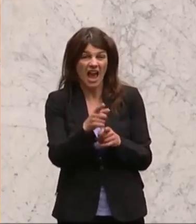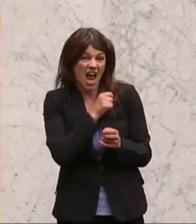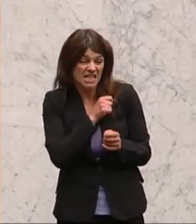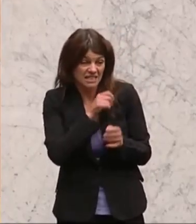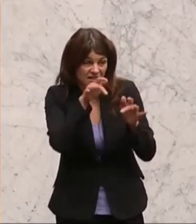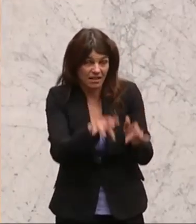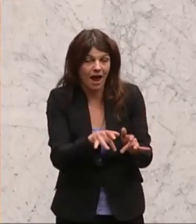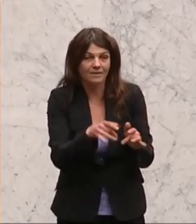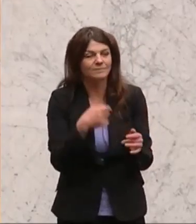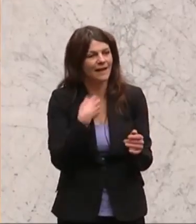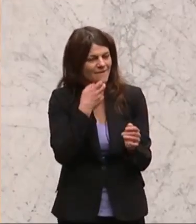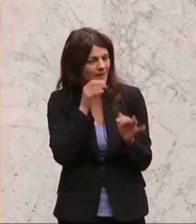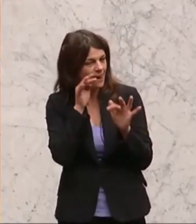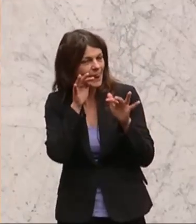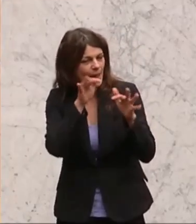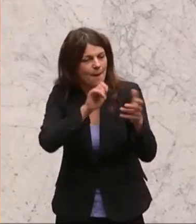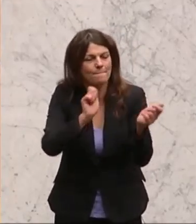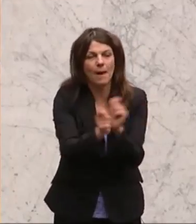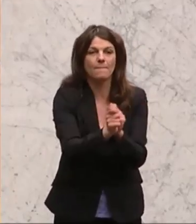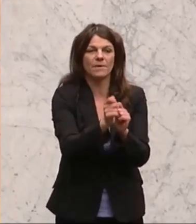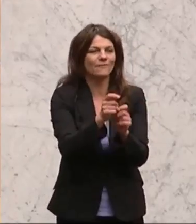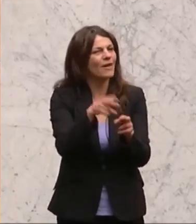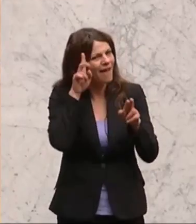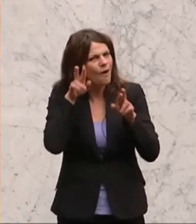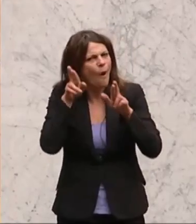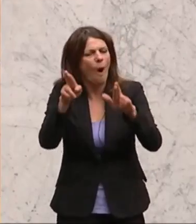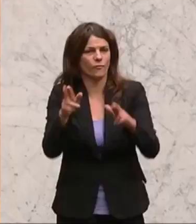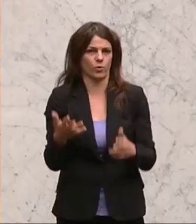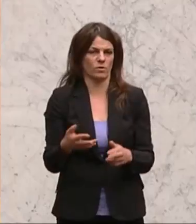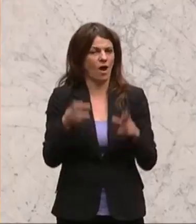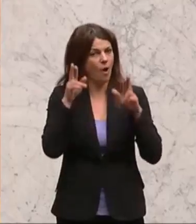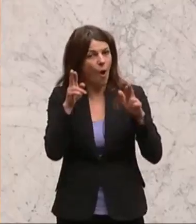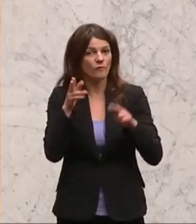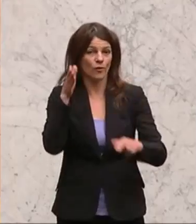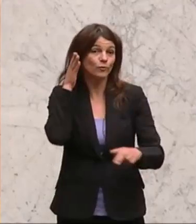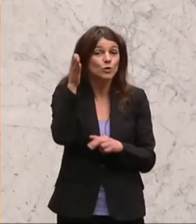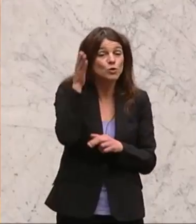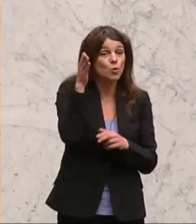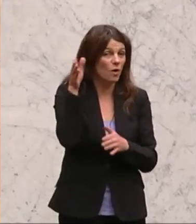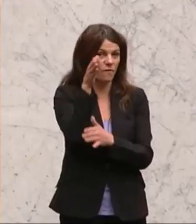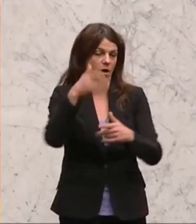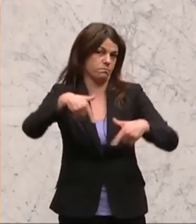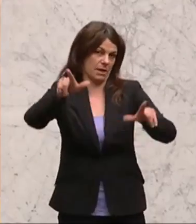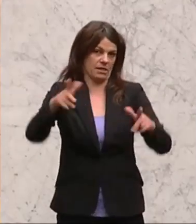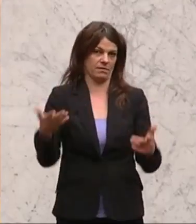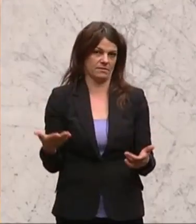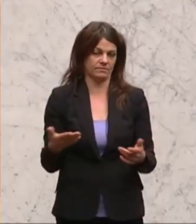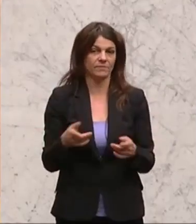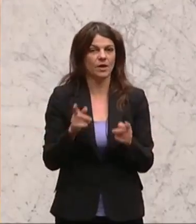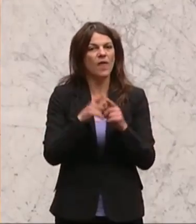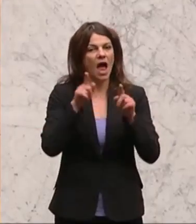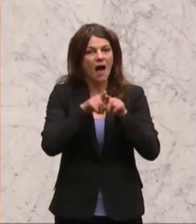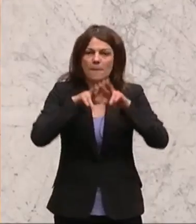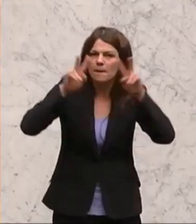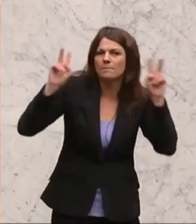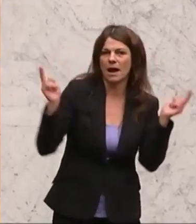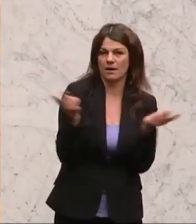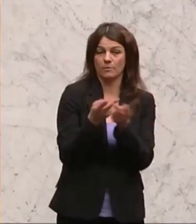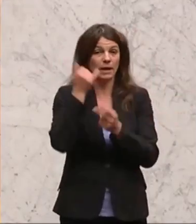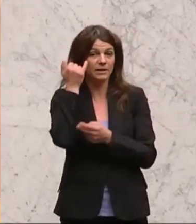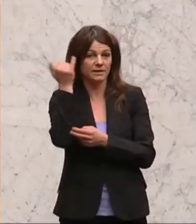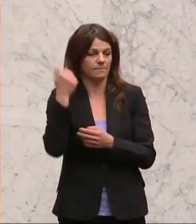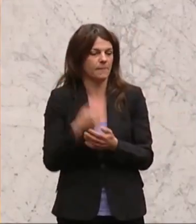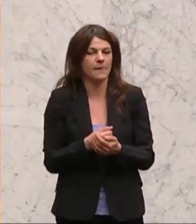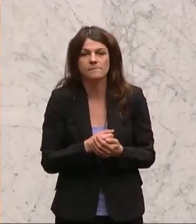umwandelt in Hoffnungen, die Ängste umwandelt in ein zukunftsorientiertes Leitbild und die auch die globale Mega-Idee, nämlich die